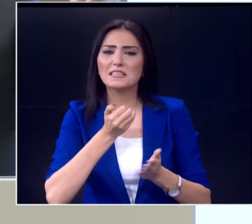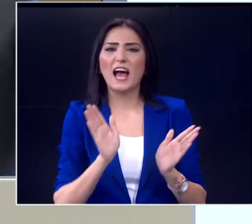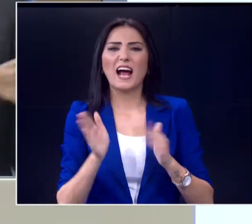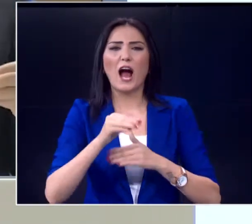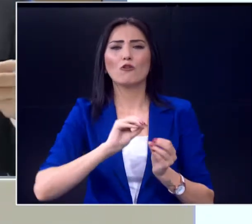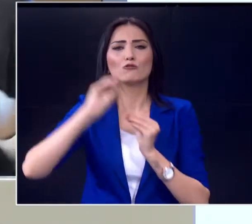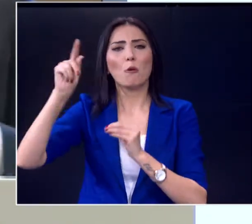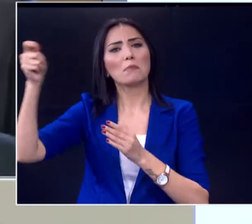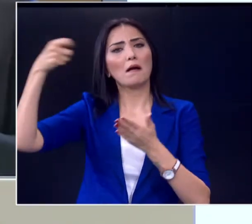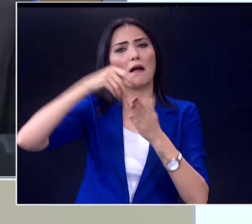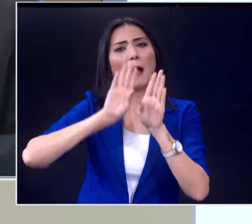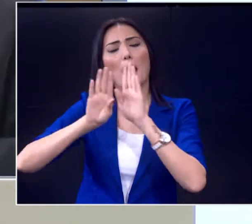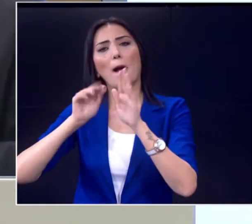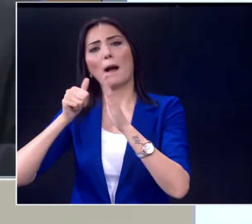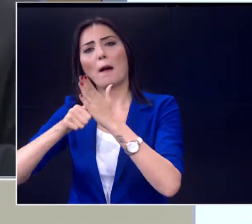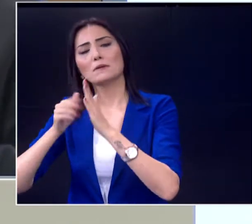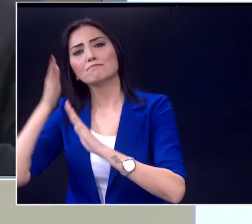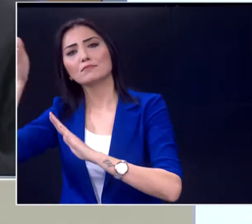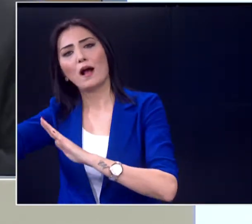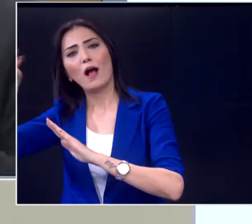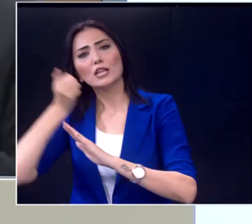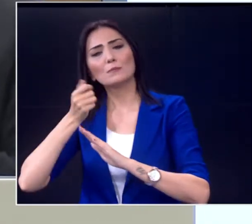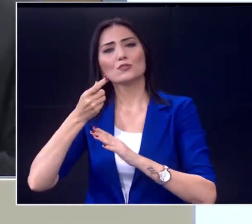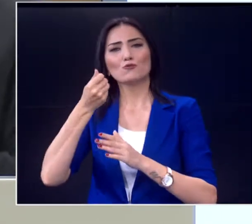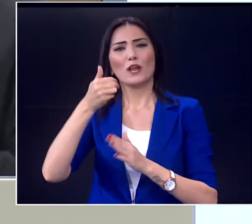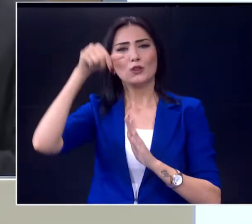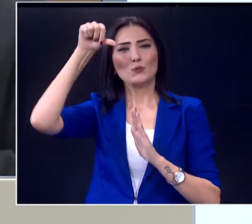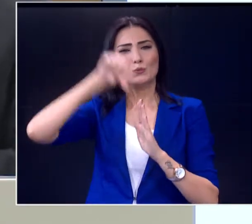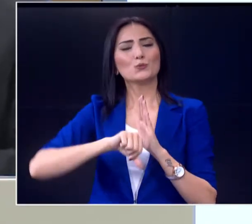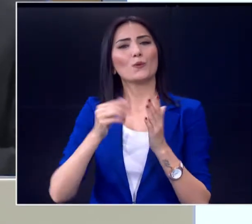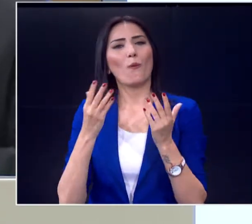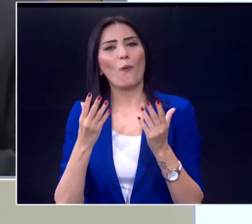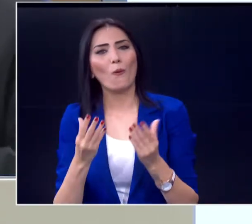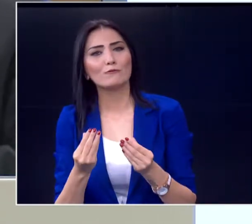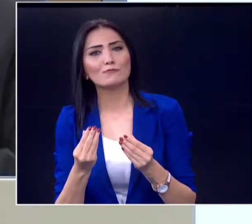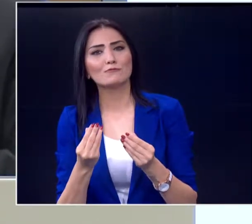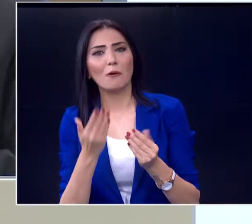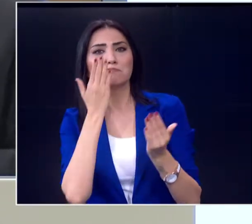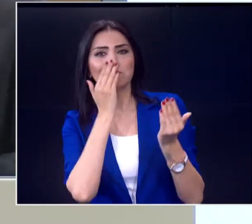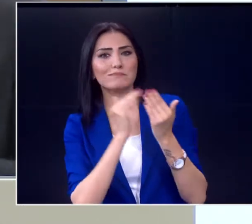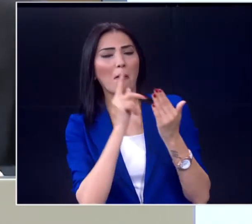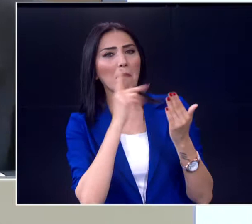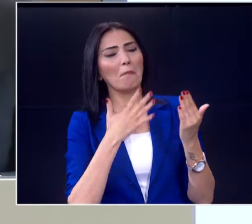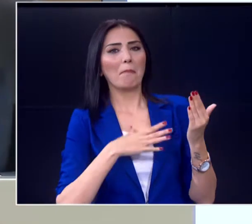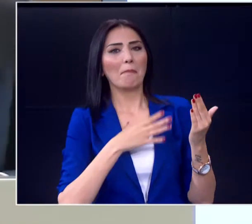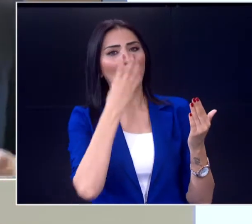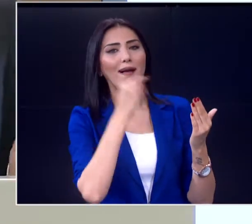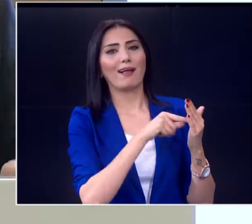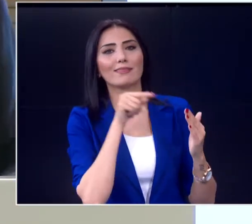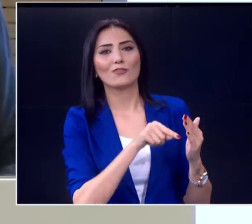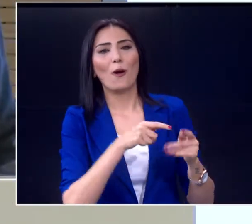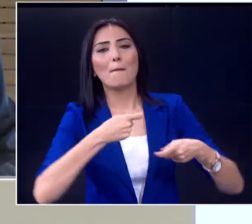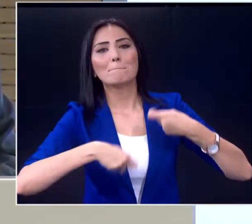verebilir. Neticede ücret düşük olunca cazibe de artıyor.